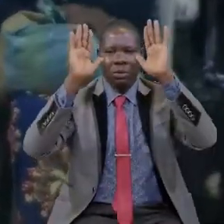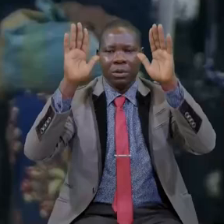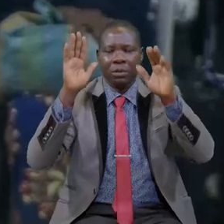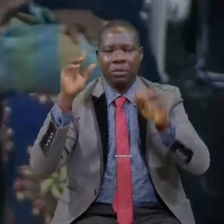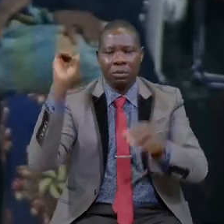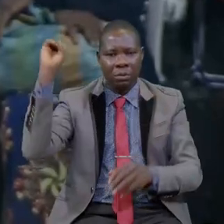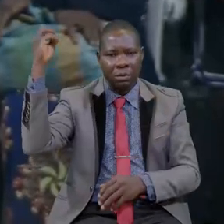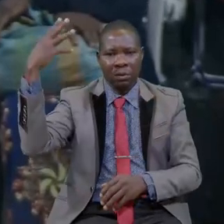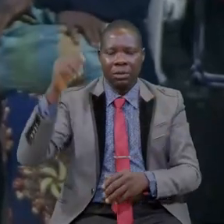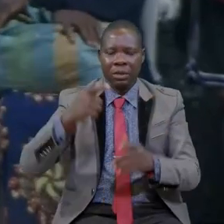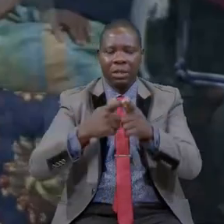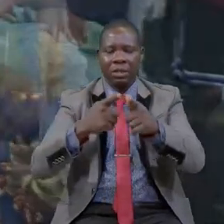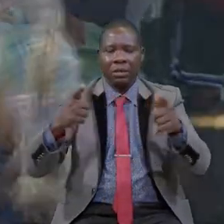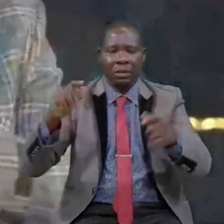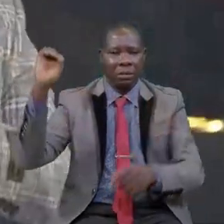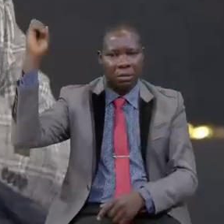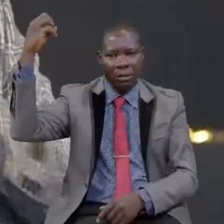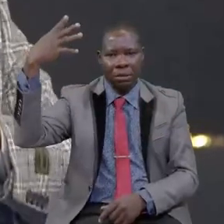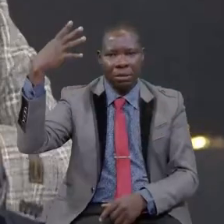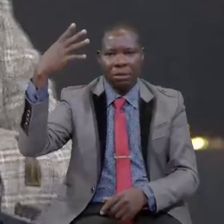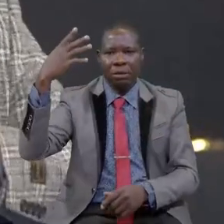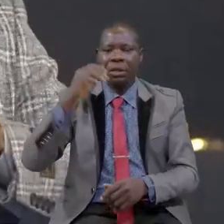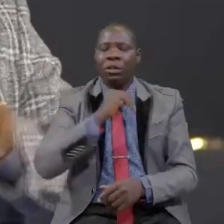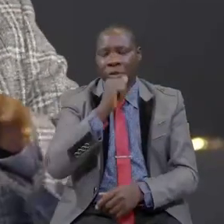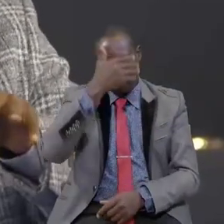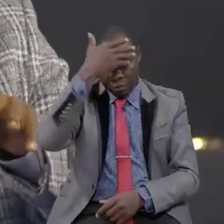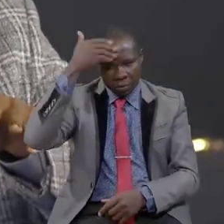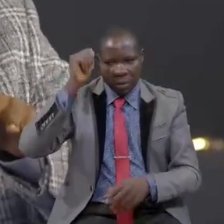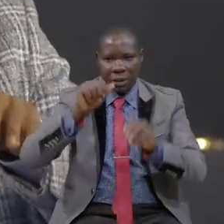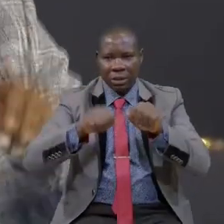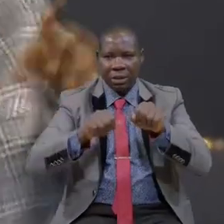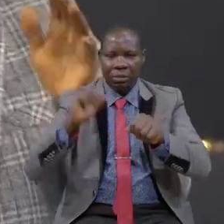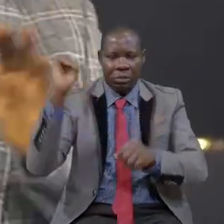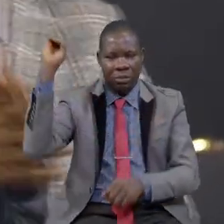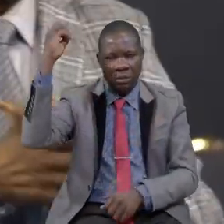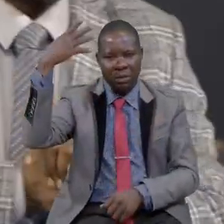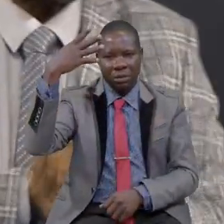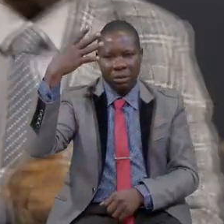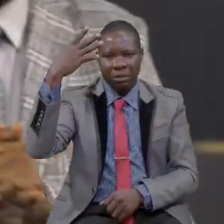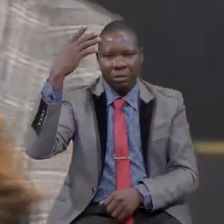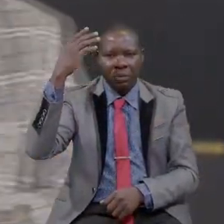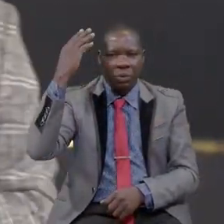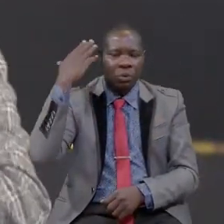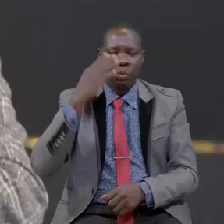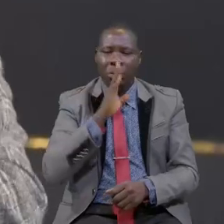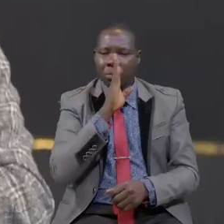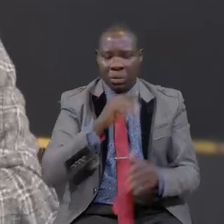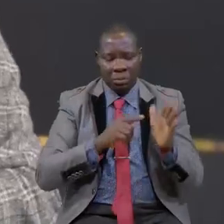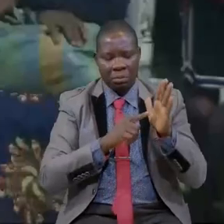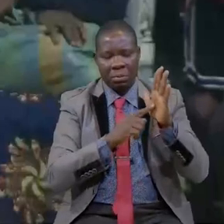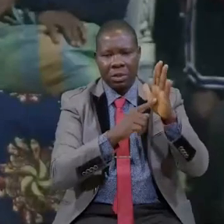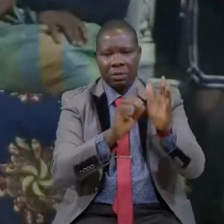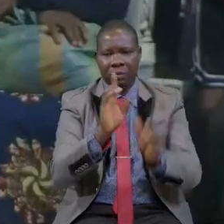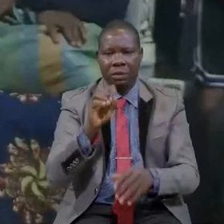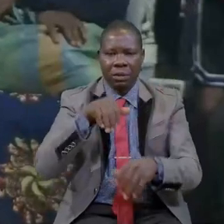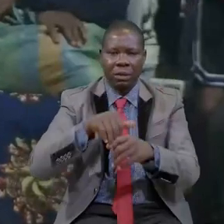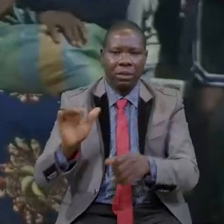la grande grâce, la grâce inoubliable sera manifesté dans ta